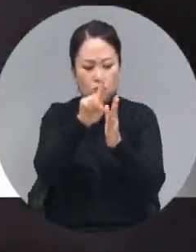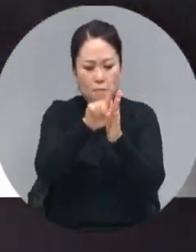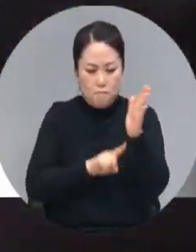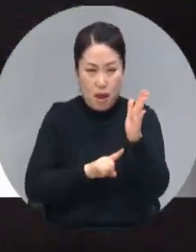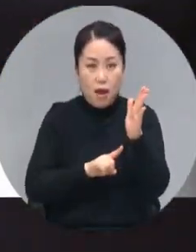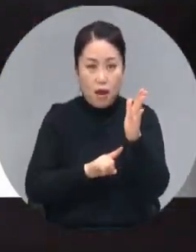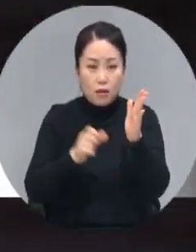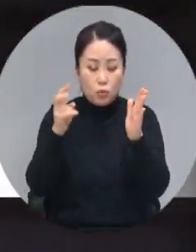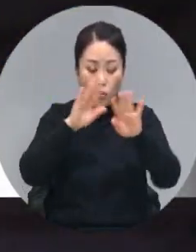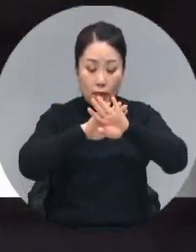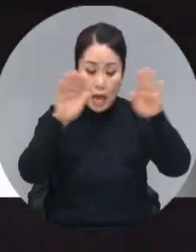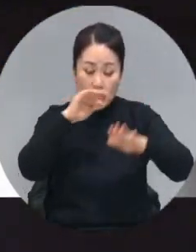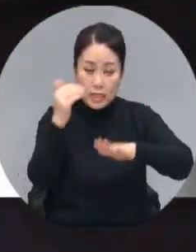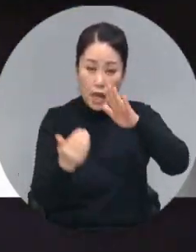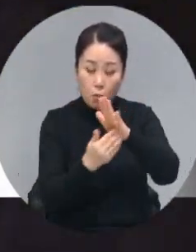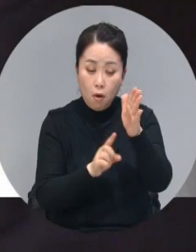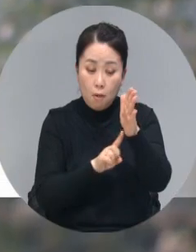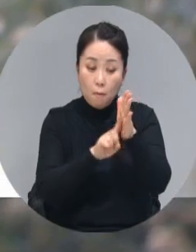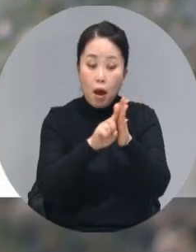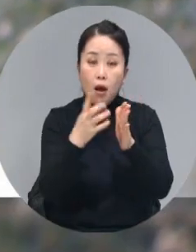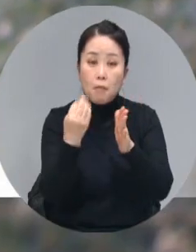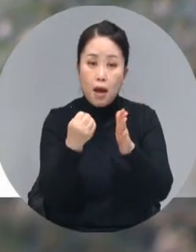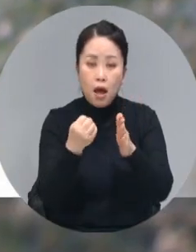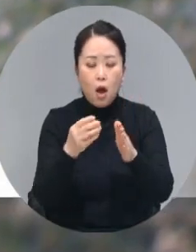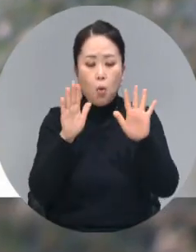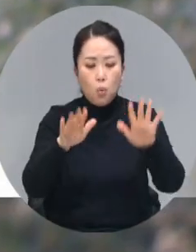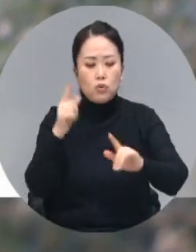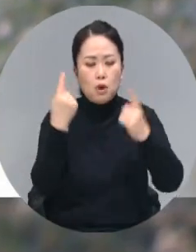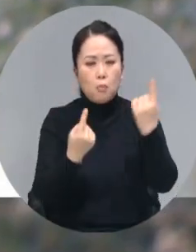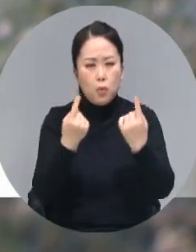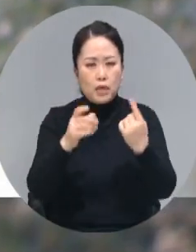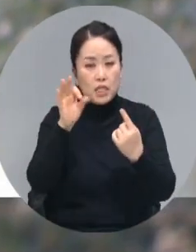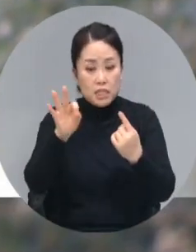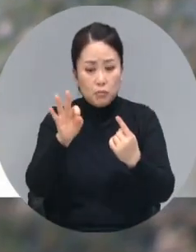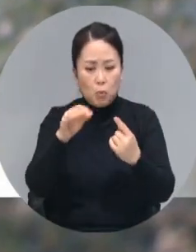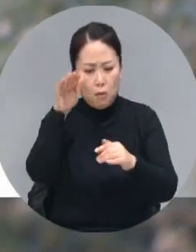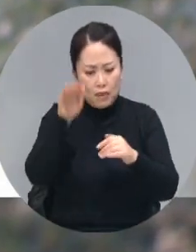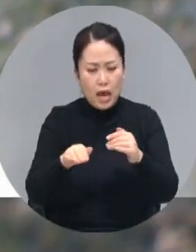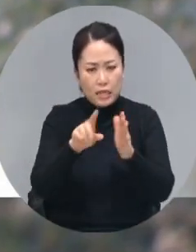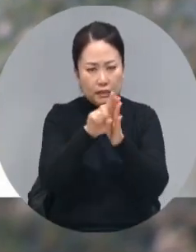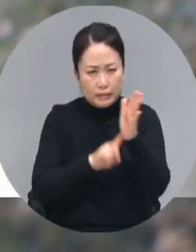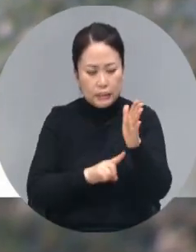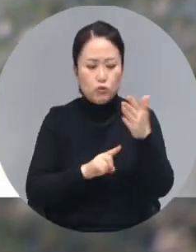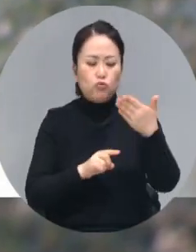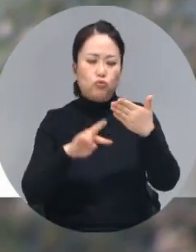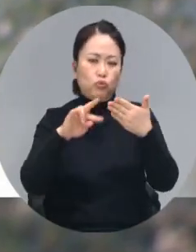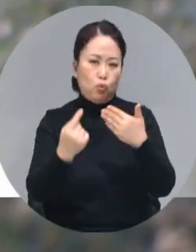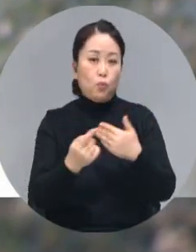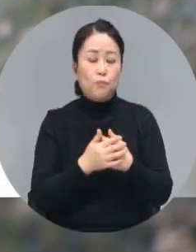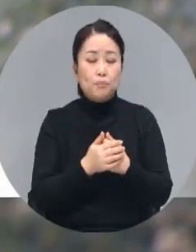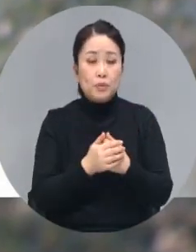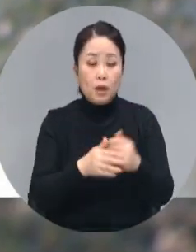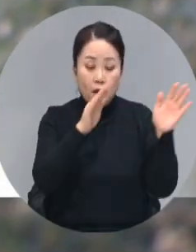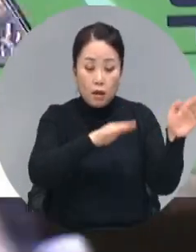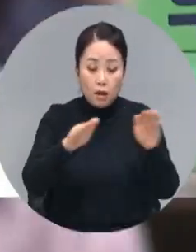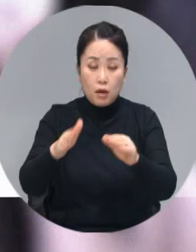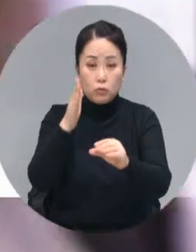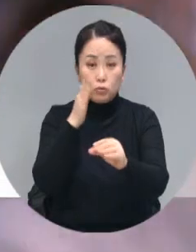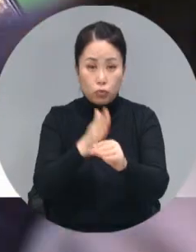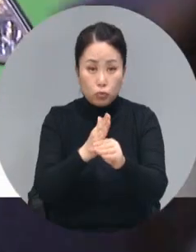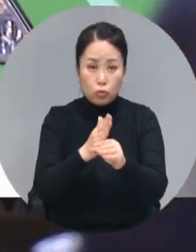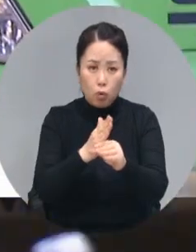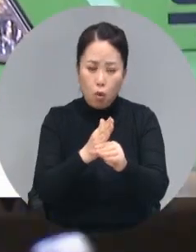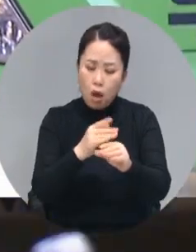떨어지겠고 낮 최고기온은 오늘보다 10도 낮은 9도에 그치겠습니다. 기상청은 해안가를 중심으로